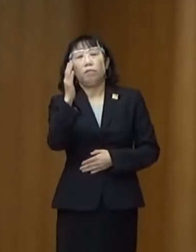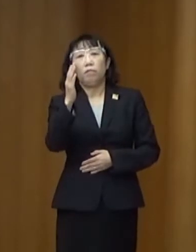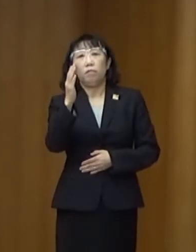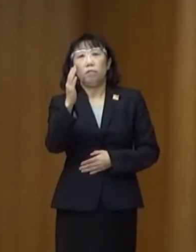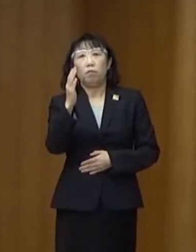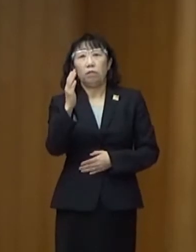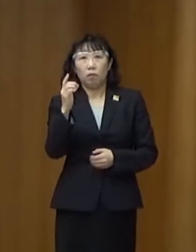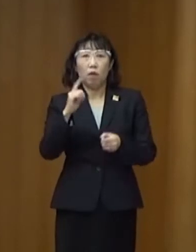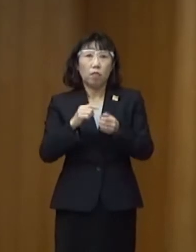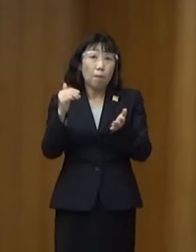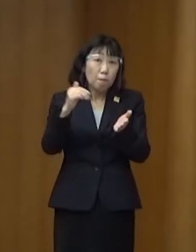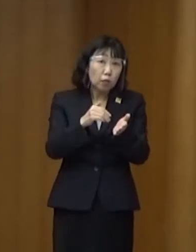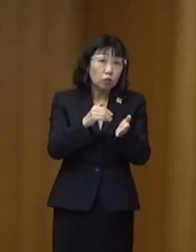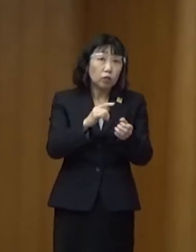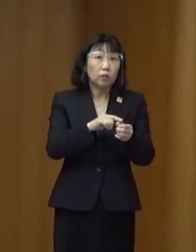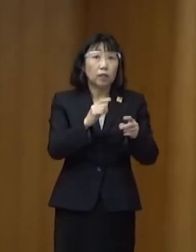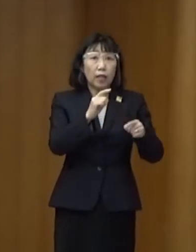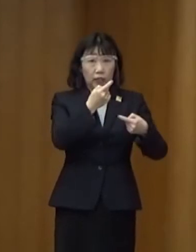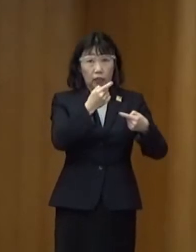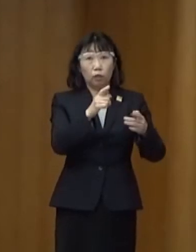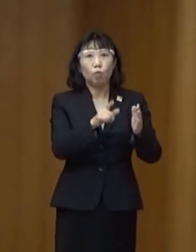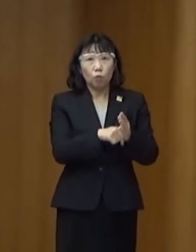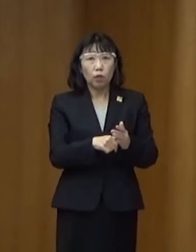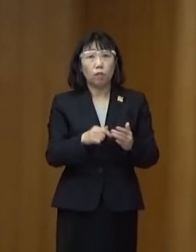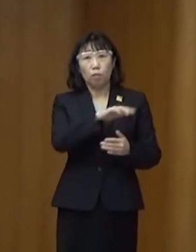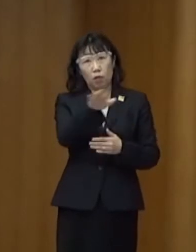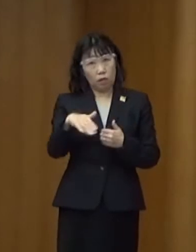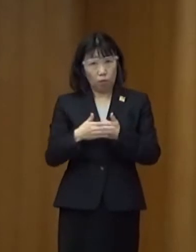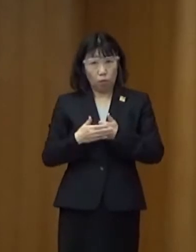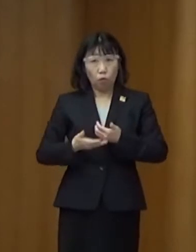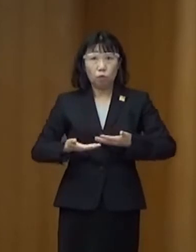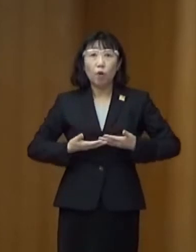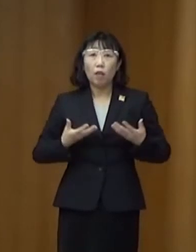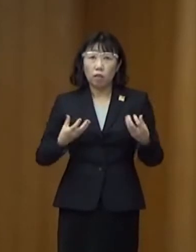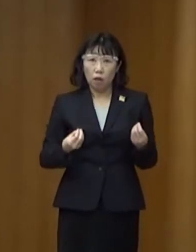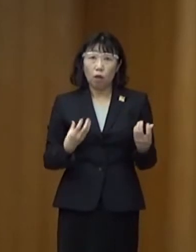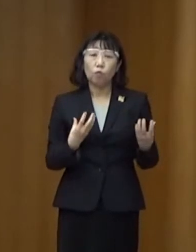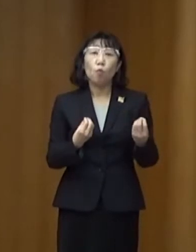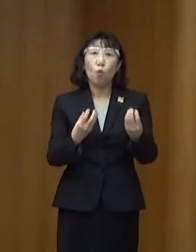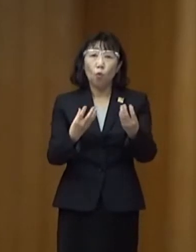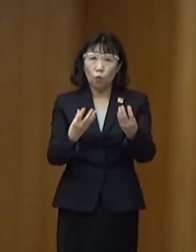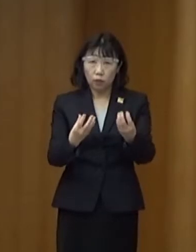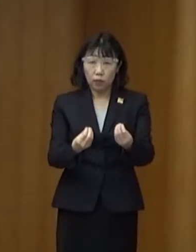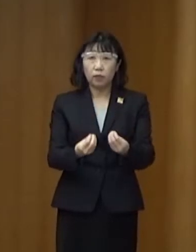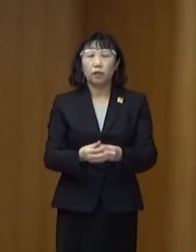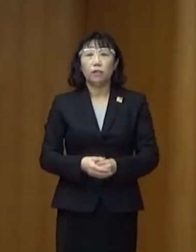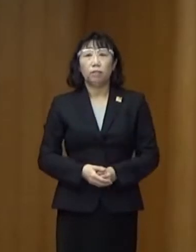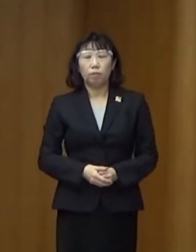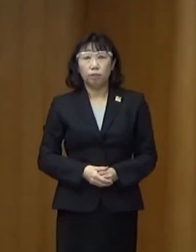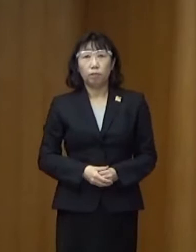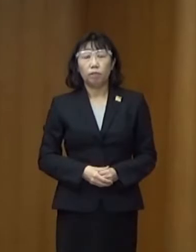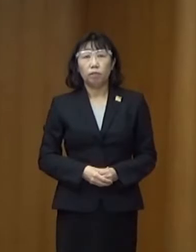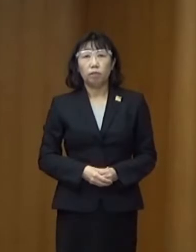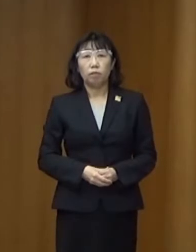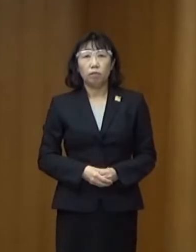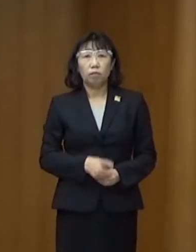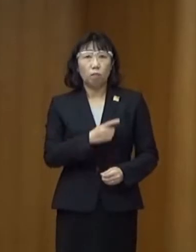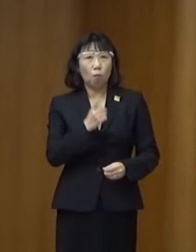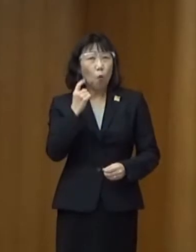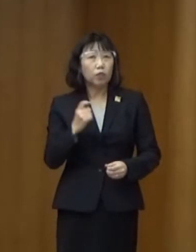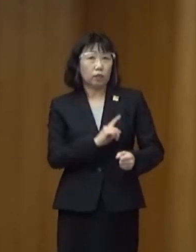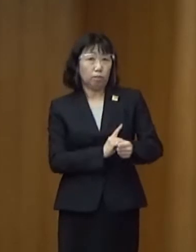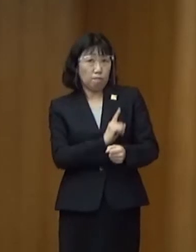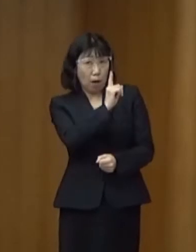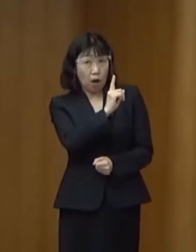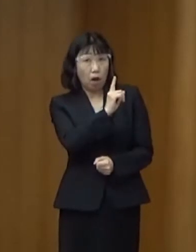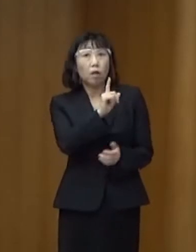年始の時も、皆様にご協力をお願い申し上げ、ご利用をいただいたわけですが、 発熱などの